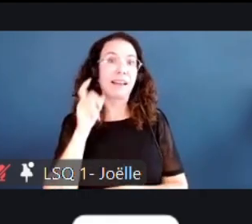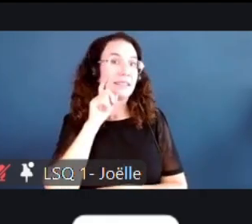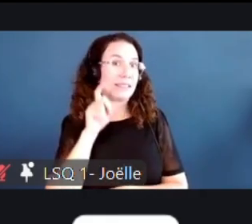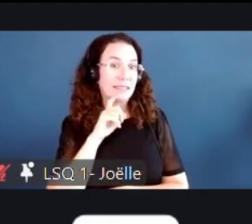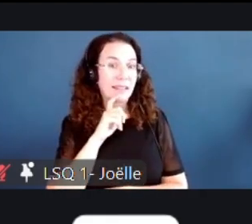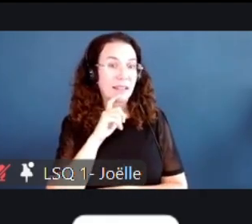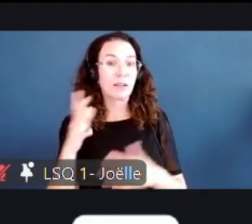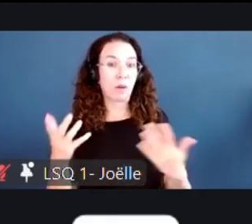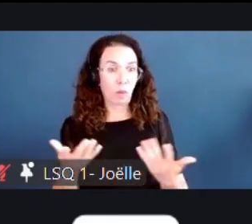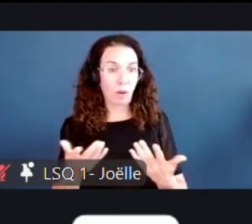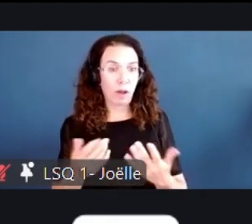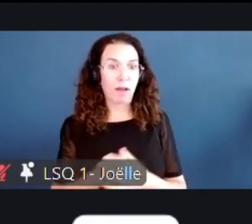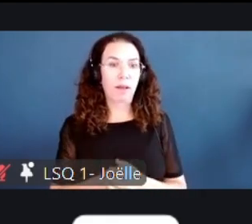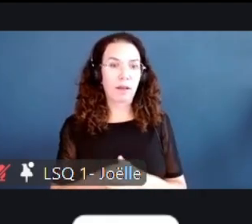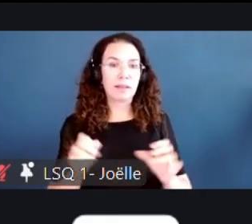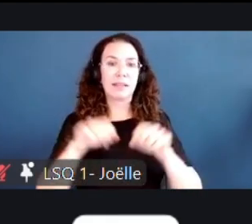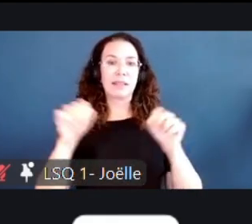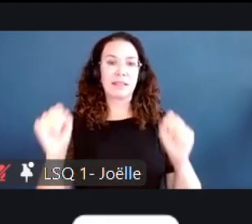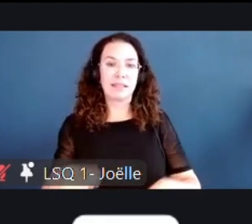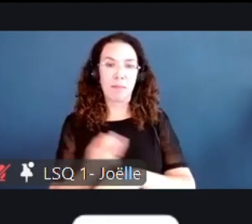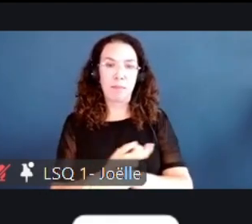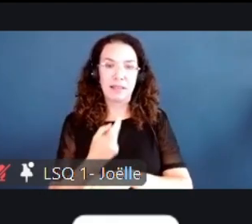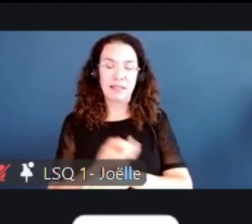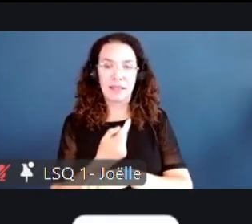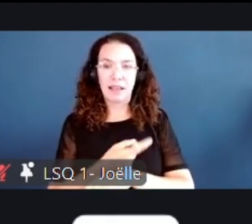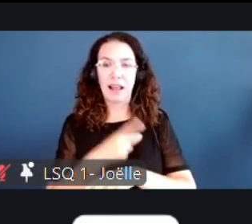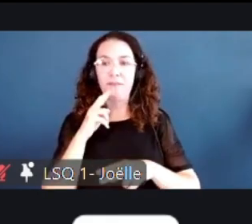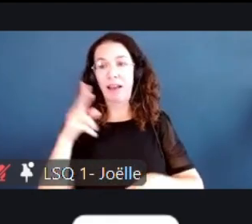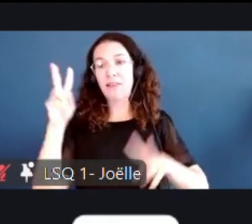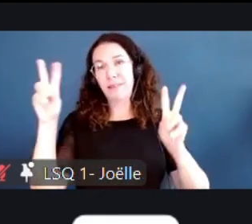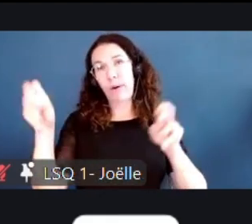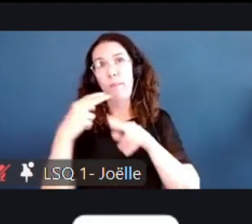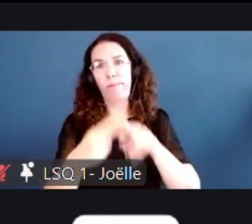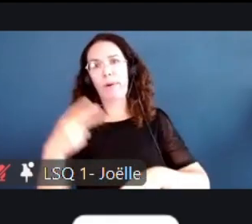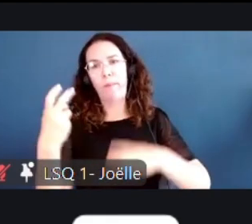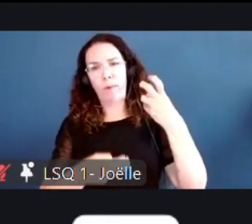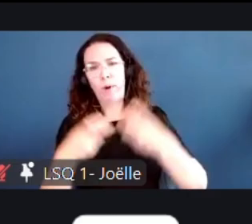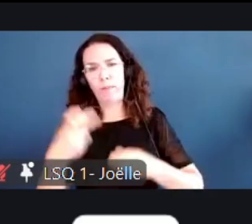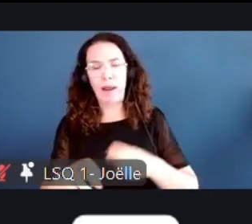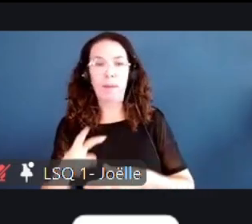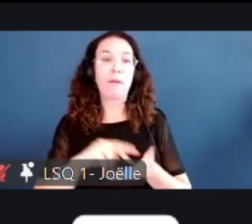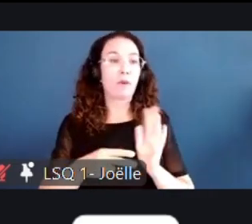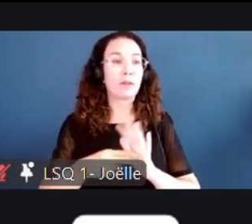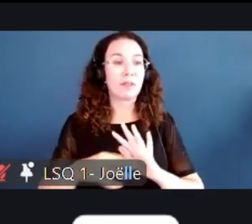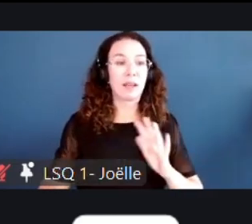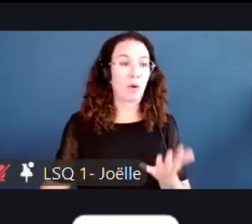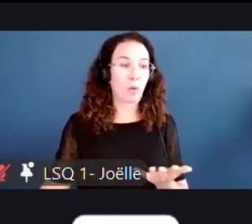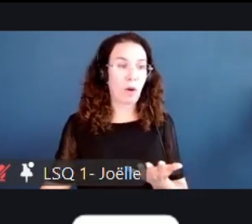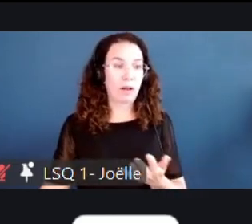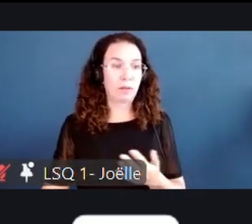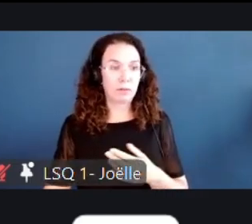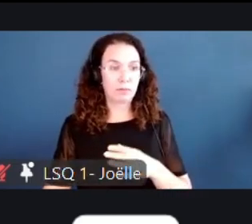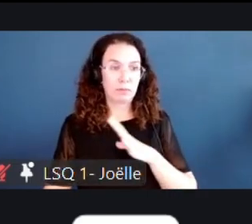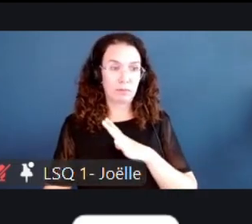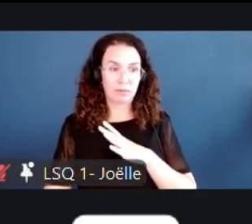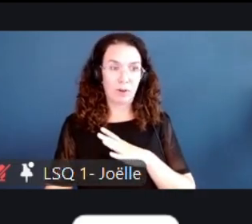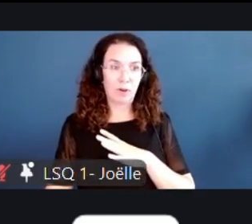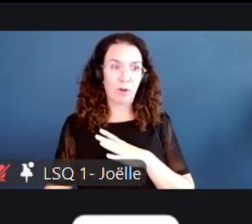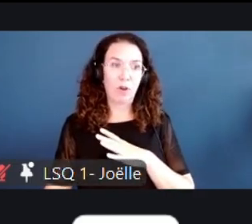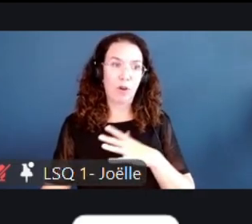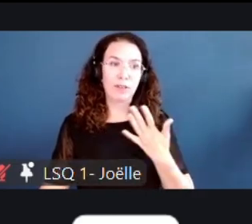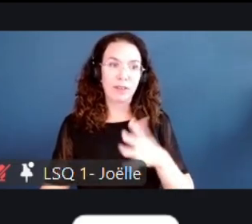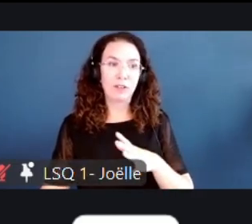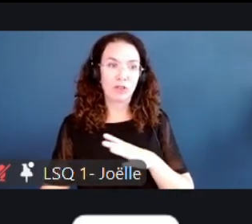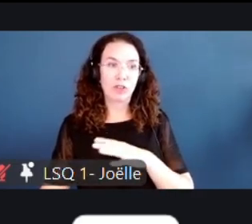historiquement été vues dans le système médical comme étant problématiques. Par conséquent, les personnes intersexes ont historiquement